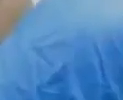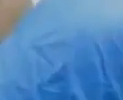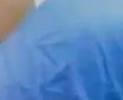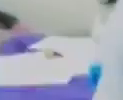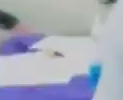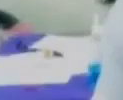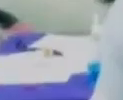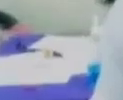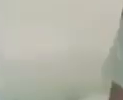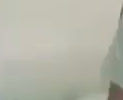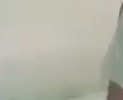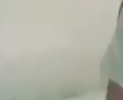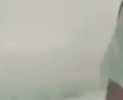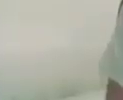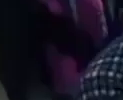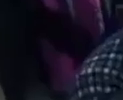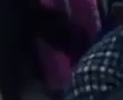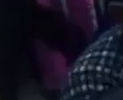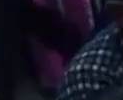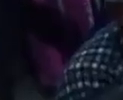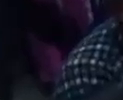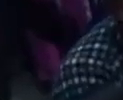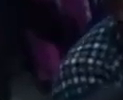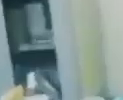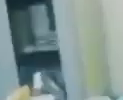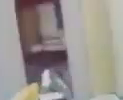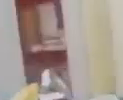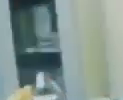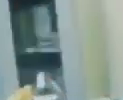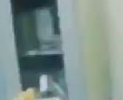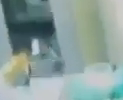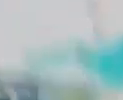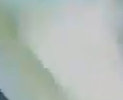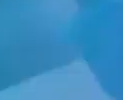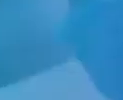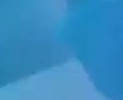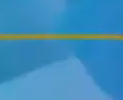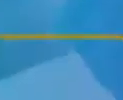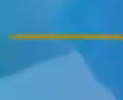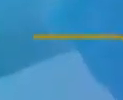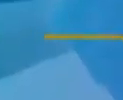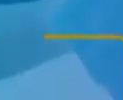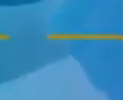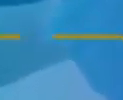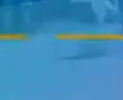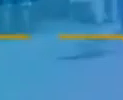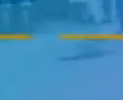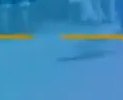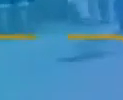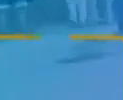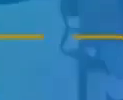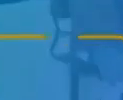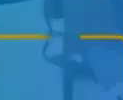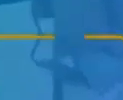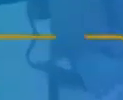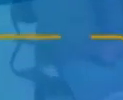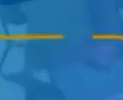reaches every corner of the nation, do not forget the mantra, Dawai bhi, Kadai